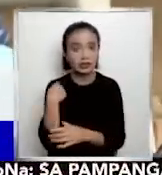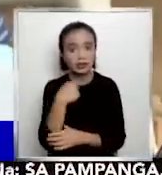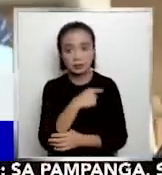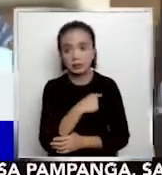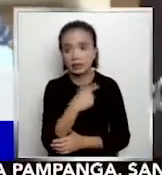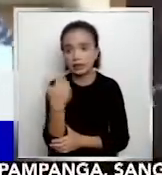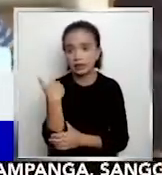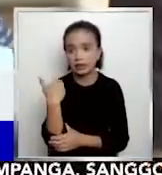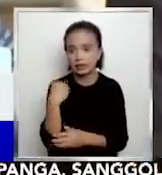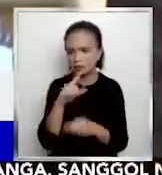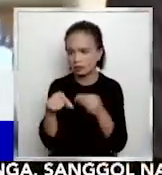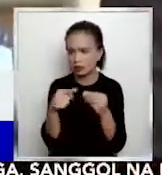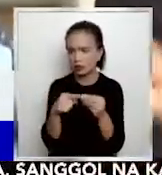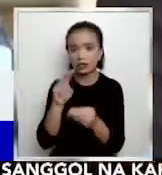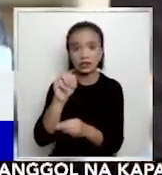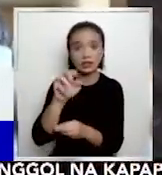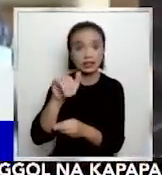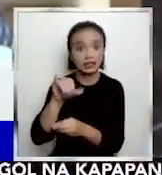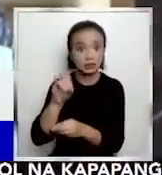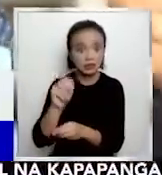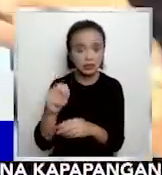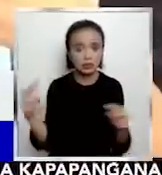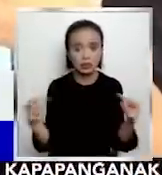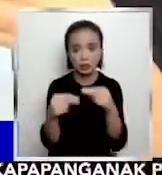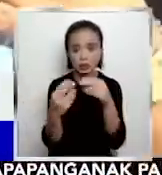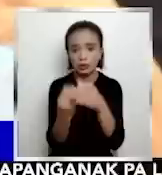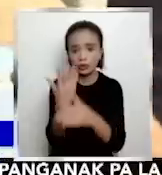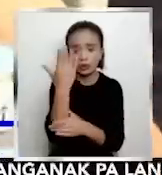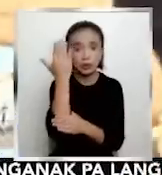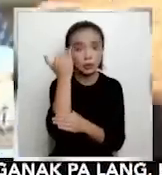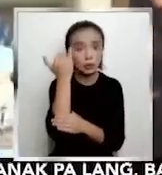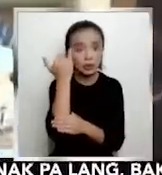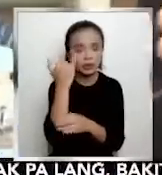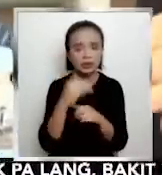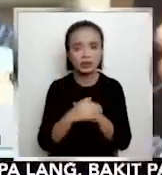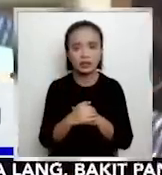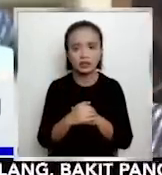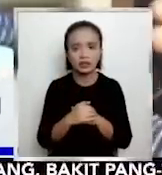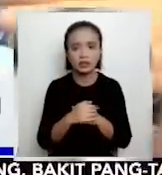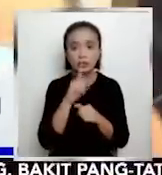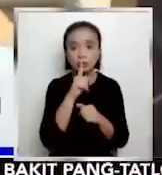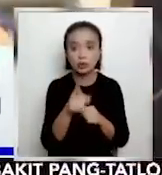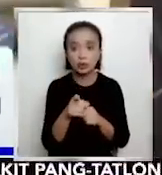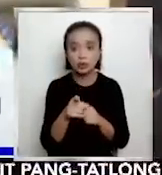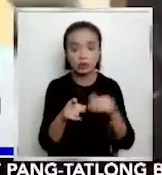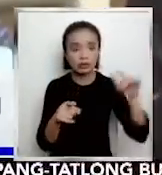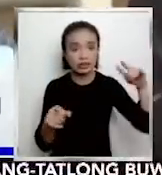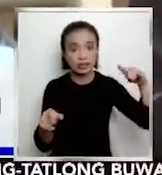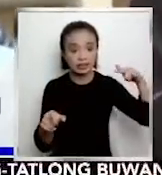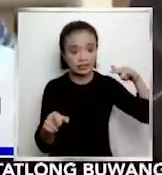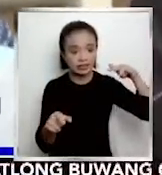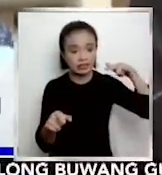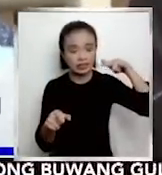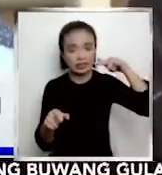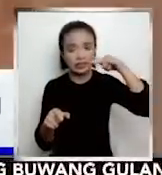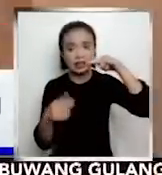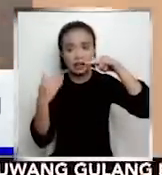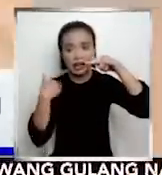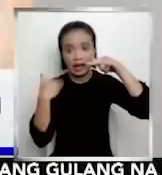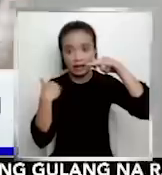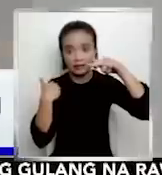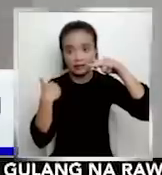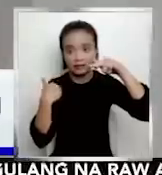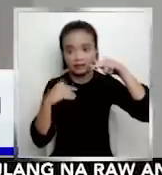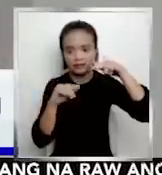Mayon because ang flight path naman talaga is really, meron naman talagang established flight path. Kaso